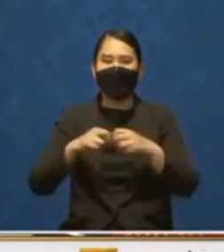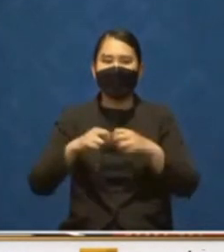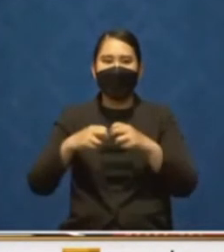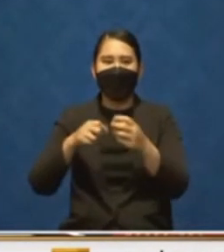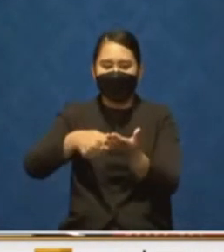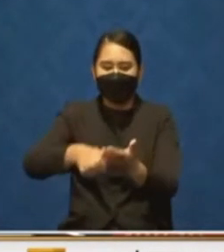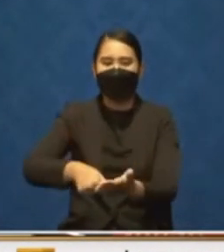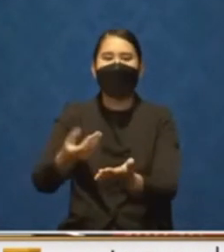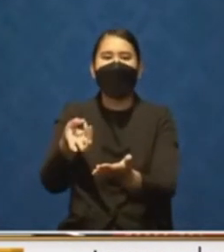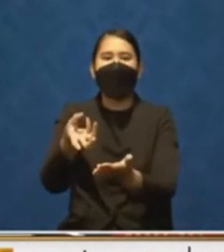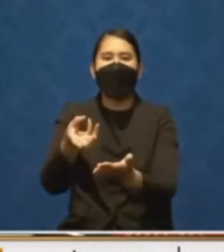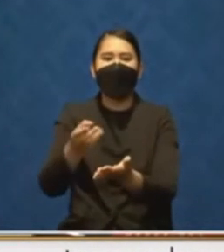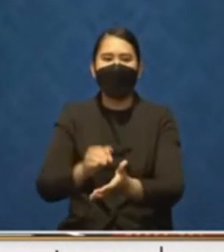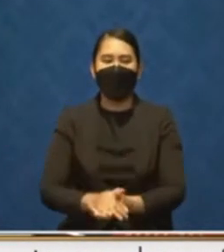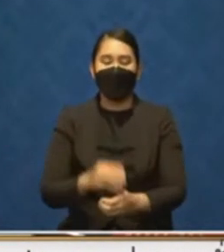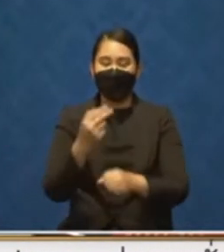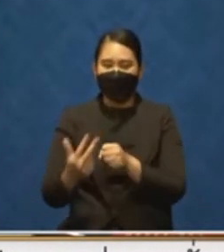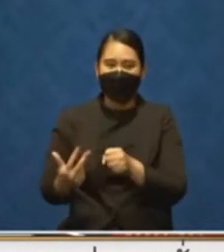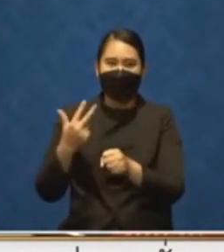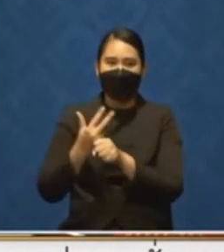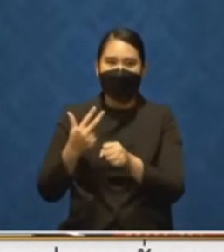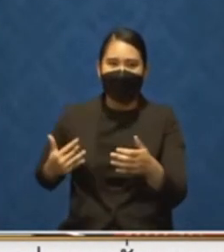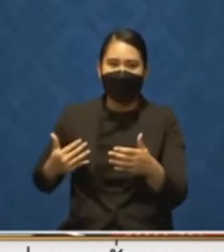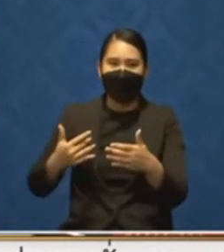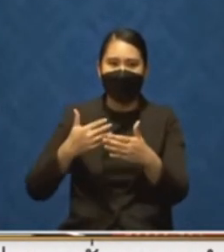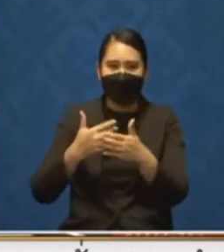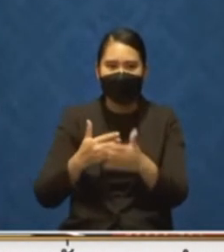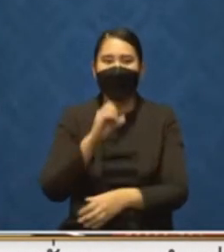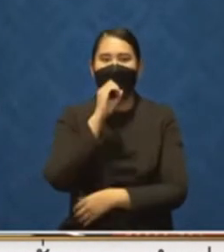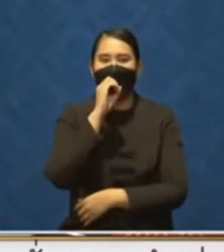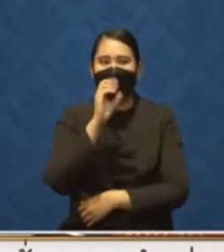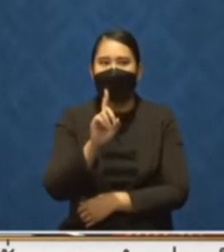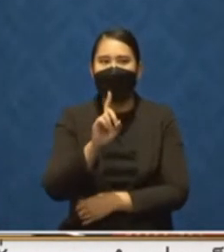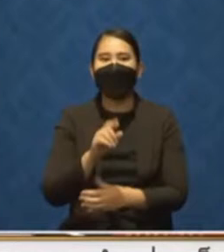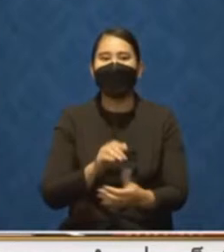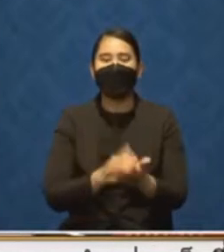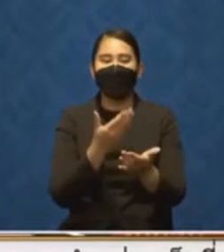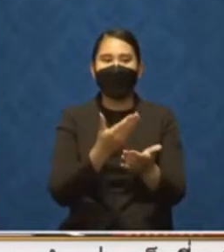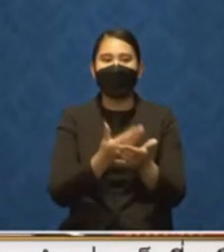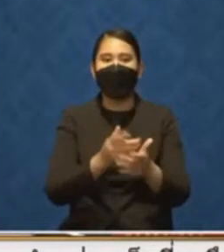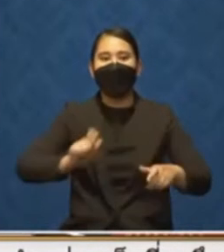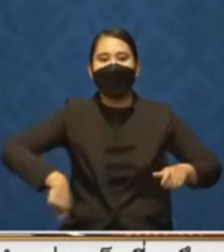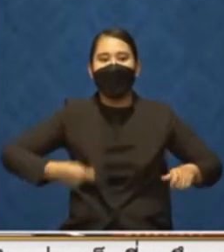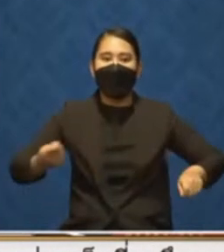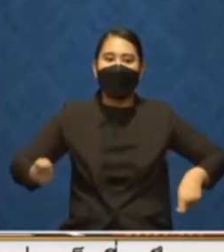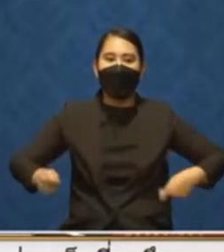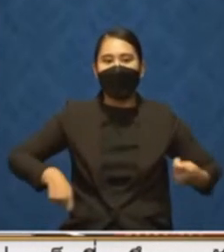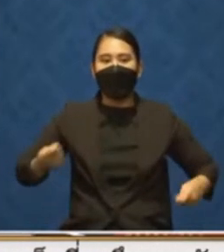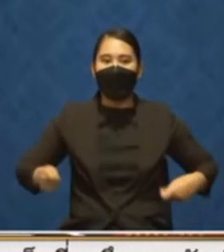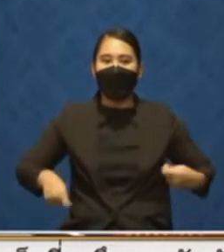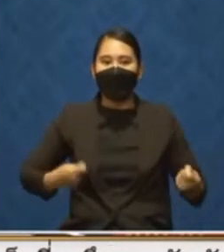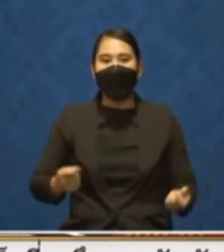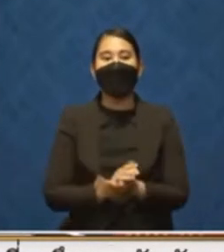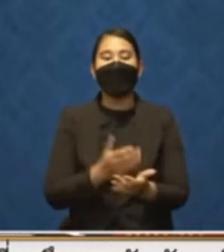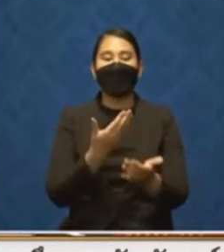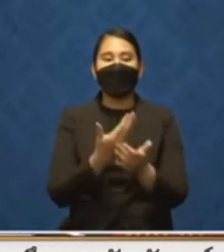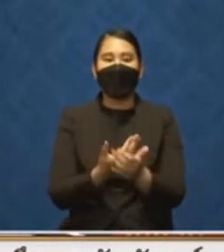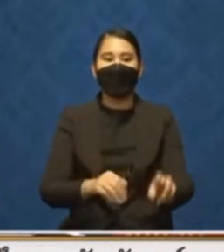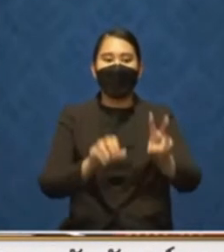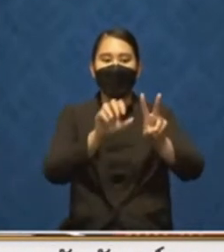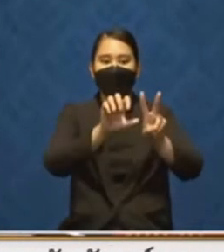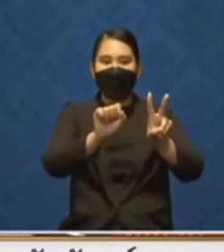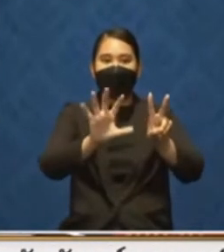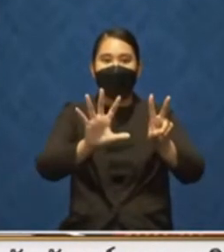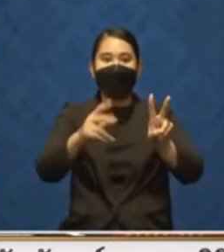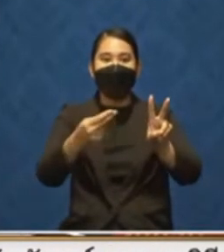เพราะในตลอด 3ปีที่ผ่านมาท่านนายกชมเตก็ใช้ก็ประมาณอย่างสุรุ่ยสุร่ายเหมือนกัน 2แสน 50,000ล้านบาท